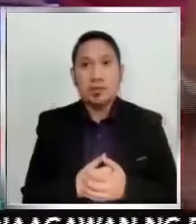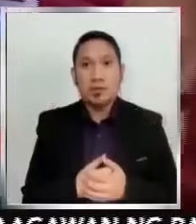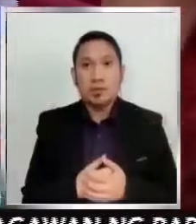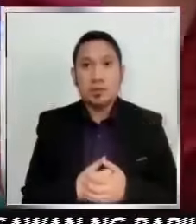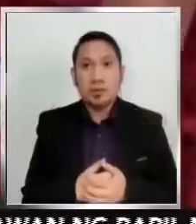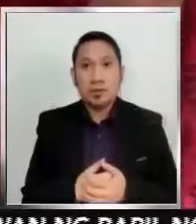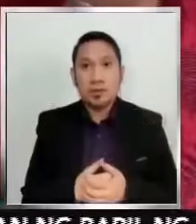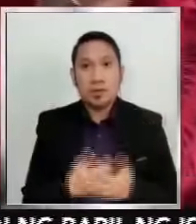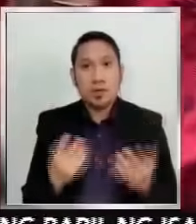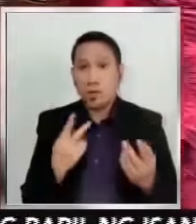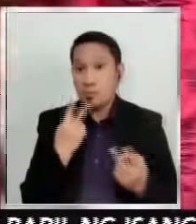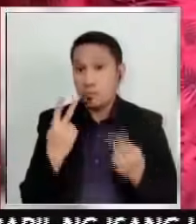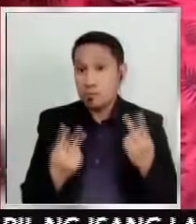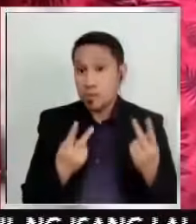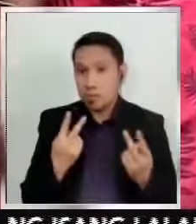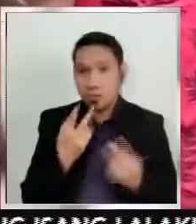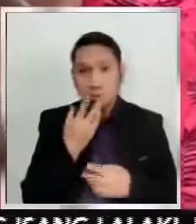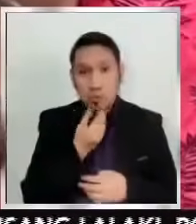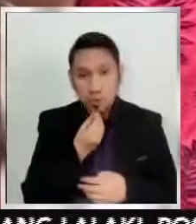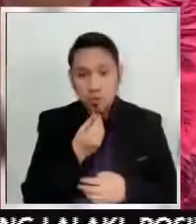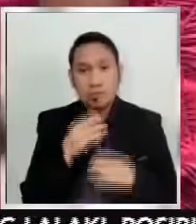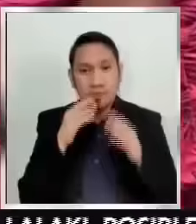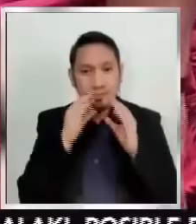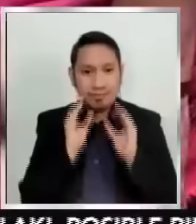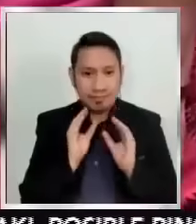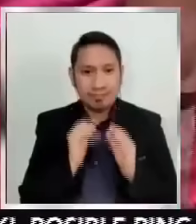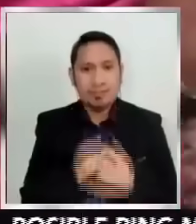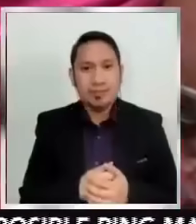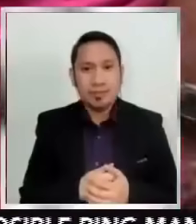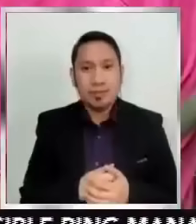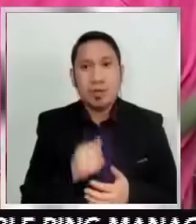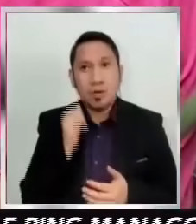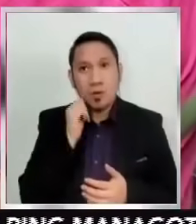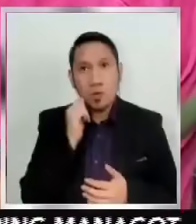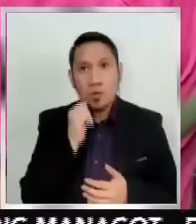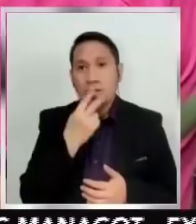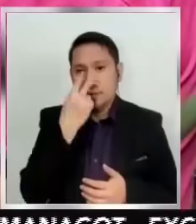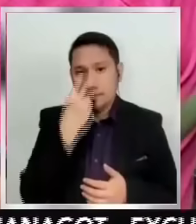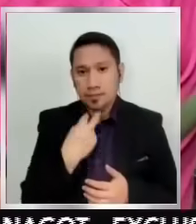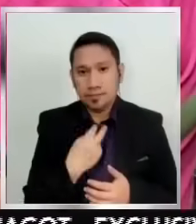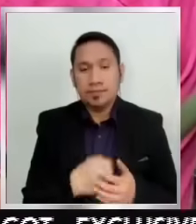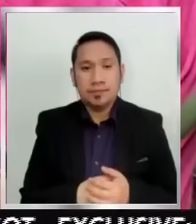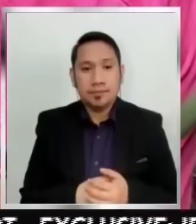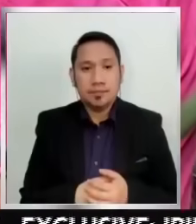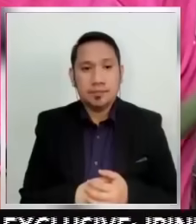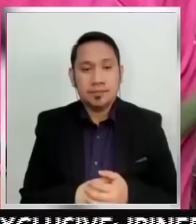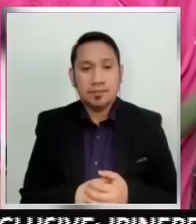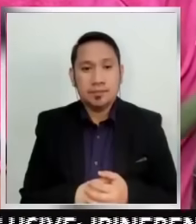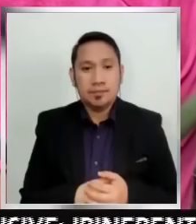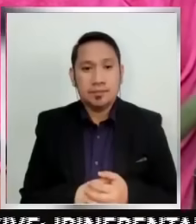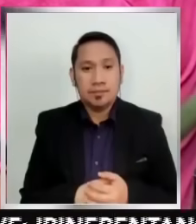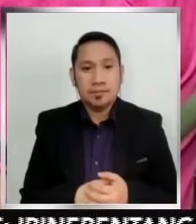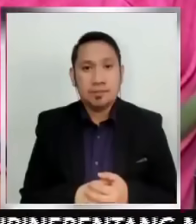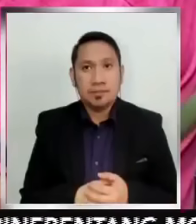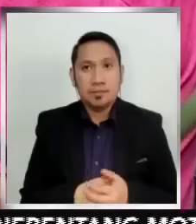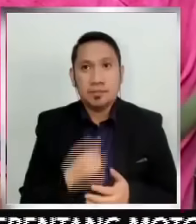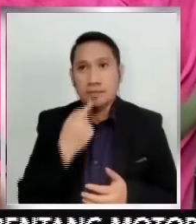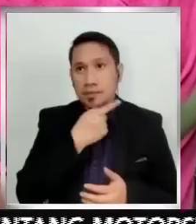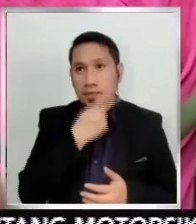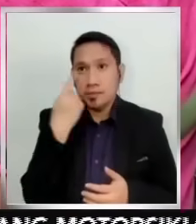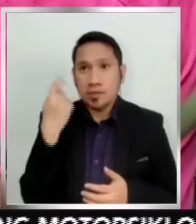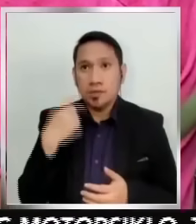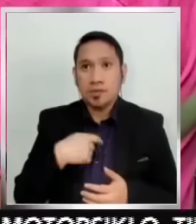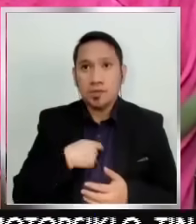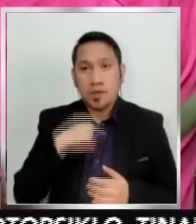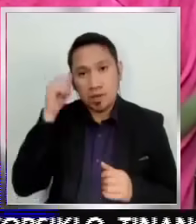dumadalaw sa kanya, lungkot. Naiiyak na lang ako. Bakit? Siyempre, naalala ko ang magulang